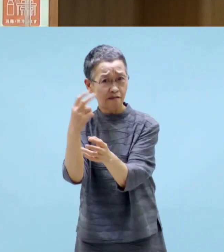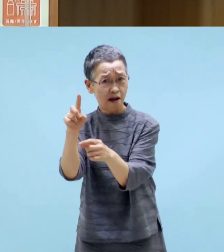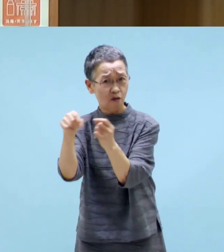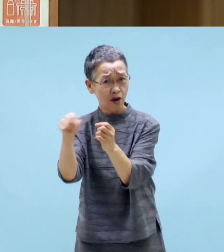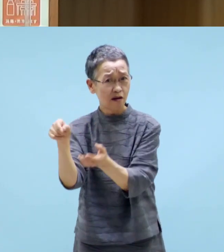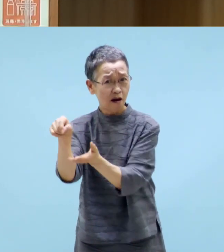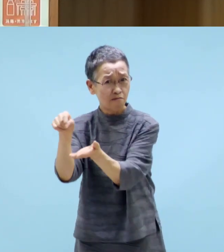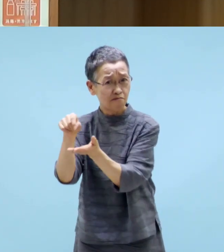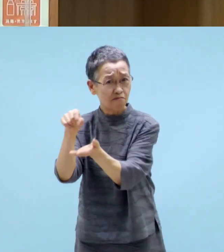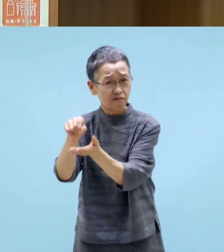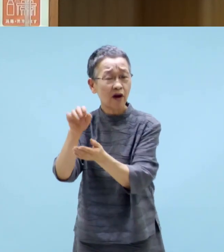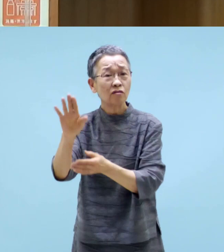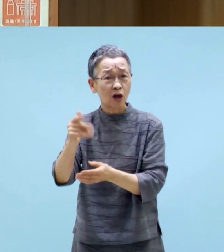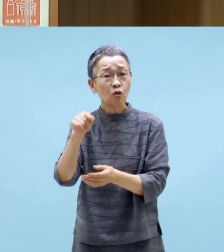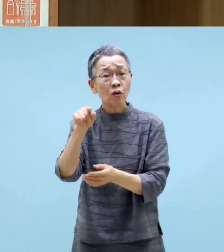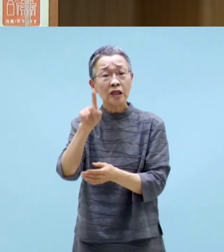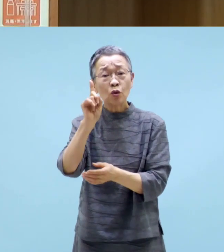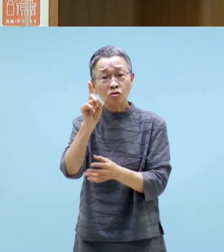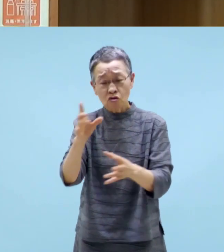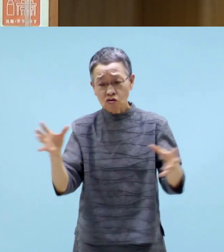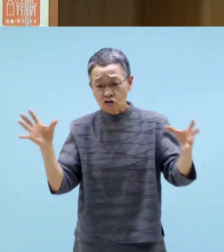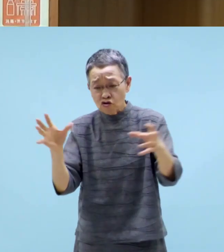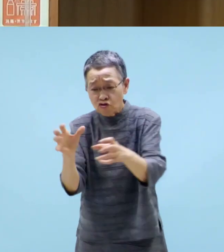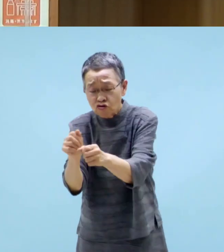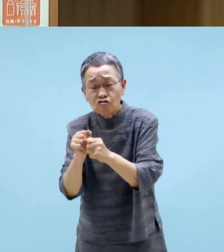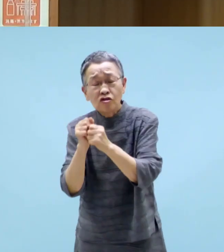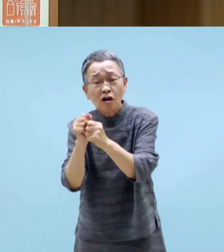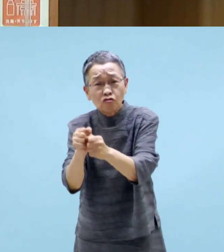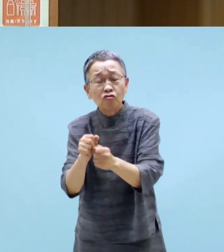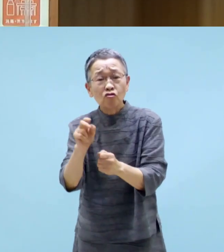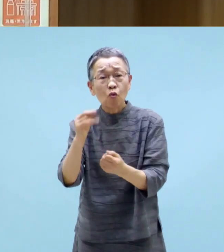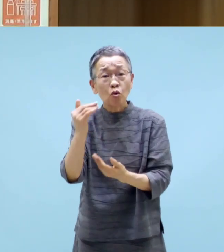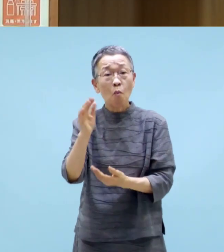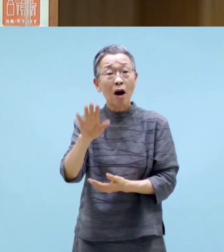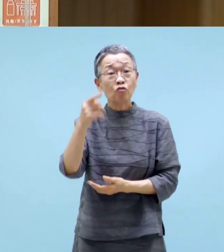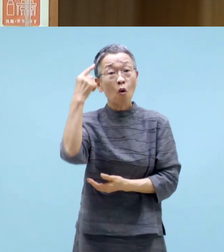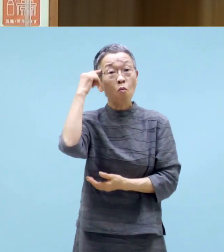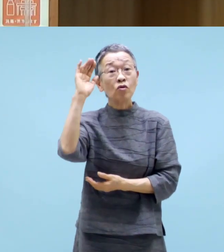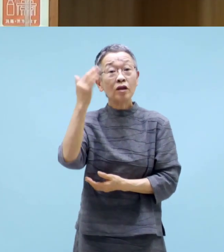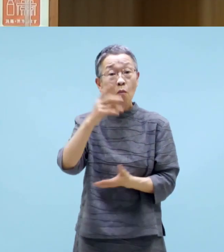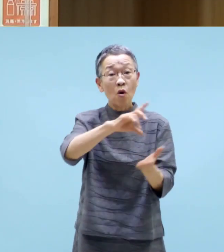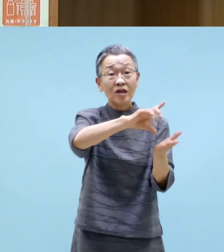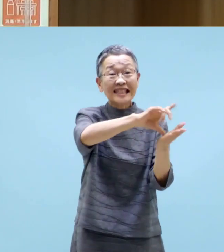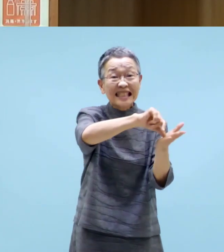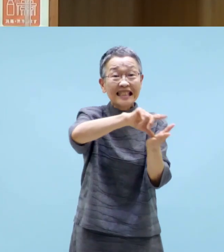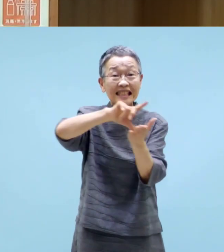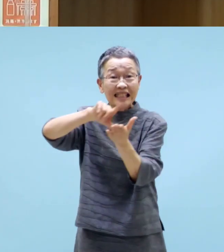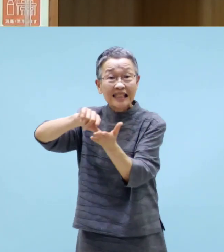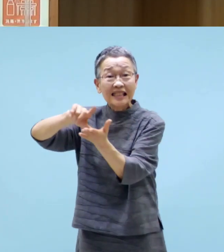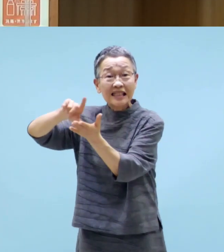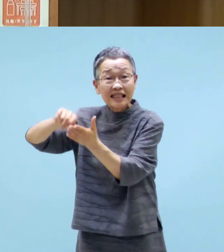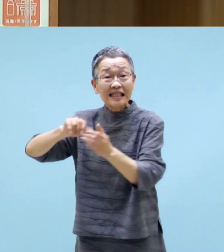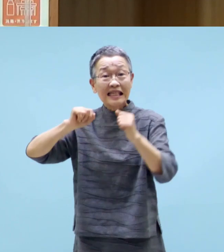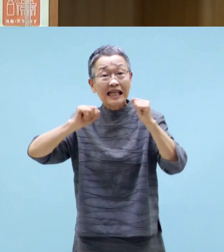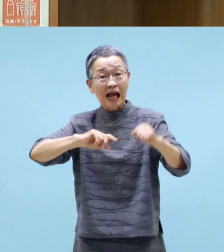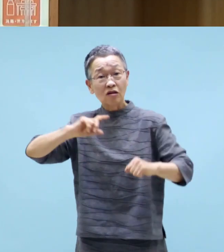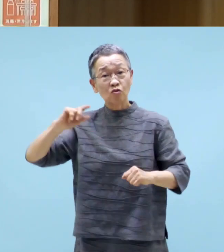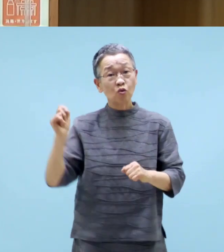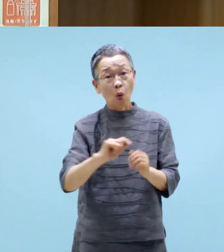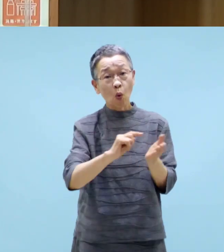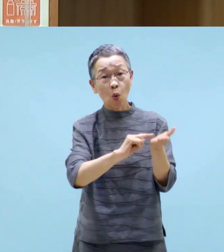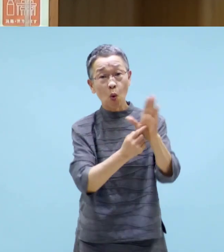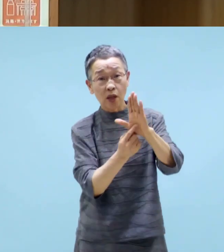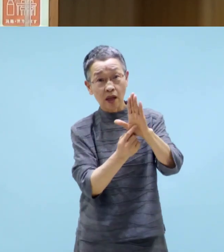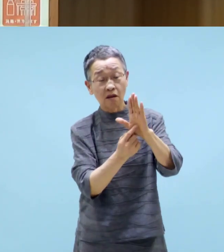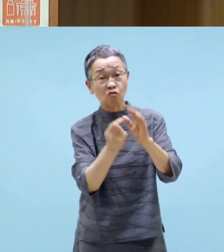から一極集中でやることによる効率性っていうのもあるかもしれないし、地域ごとでやる即効性ですねっていうのもあると思い